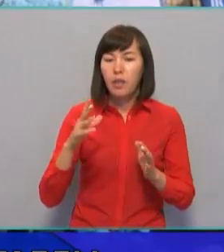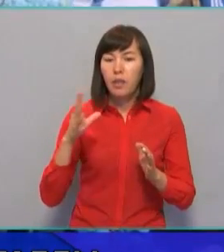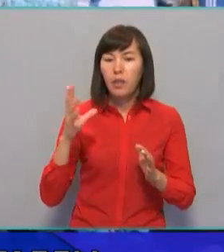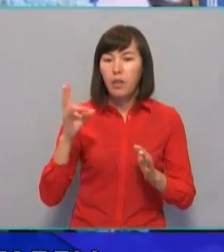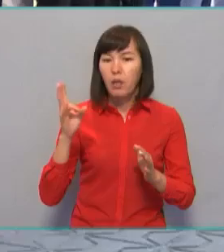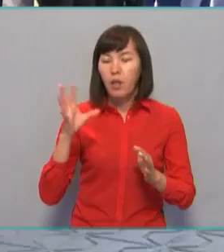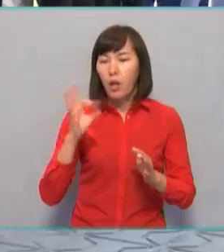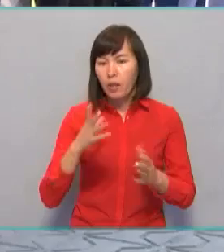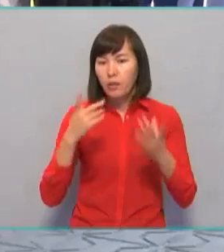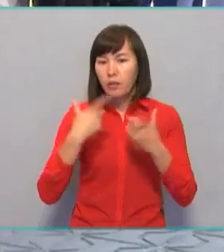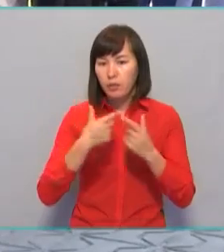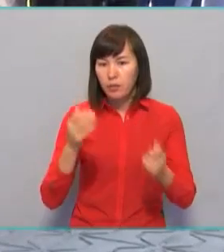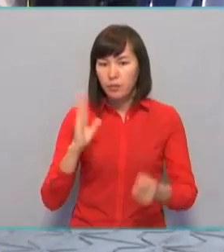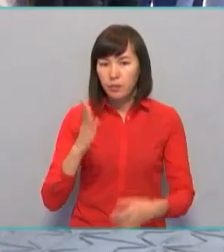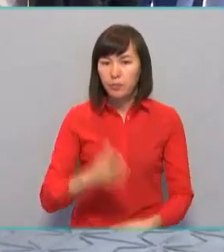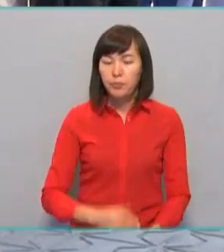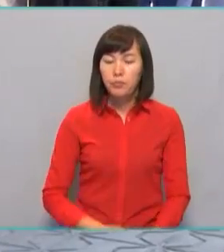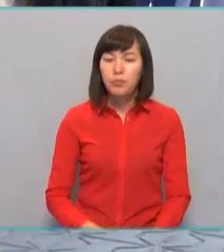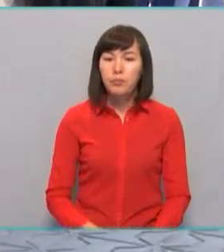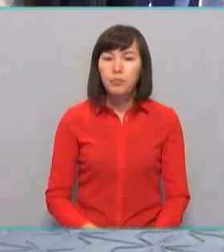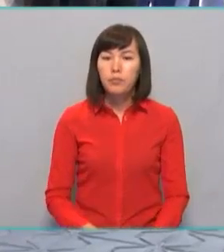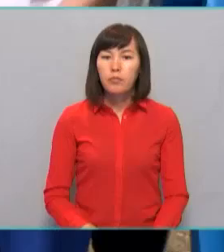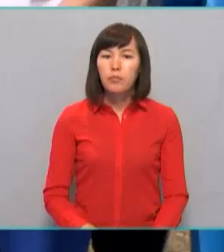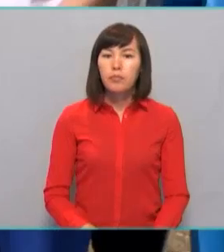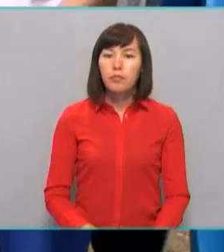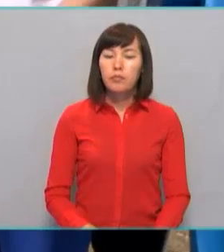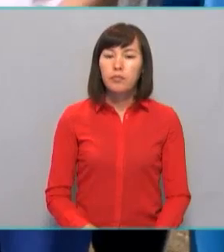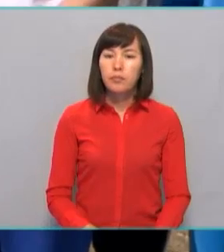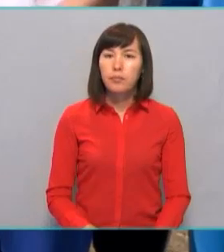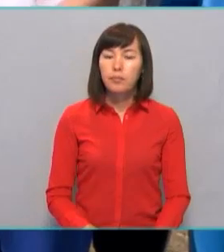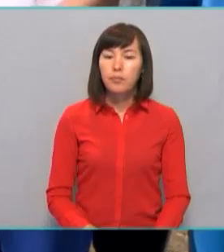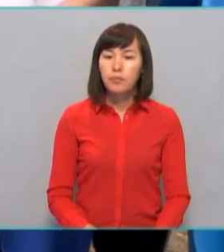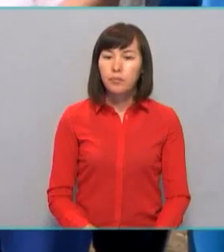белгілі болады. Руслан Абдрашит, Абай Құралбаев, Бақыт Байларов, жаңалықтар.